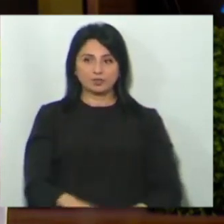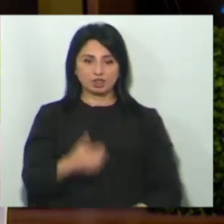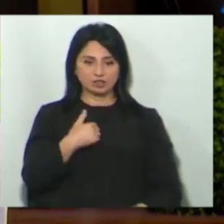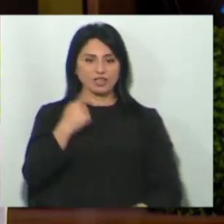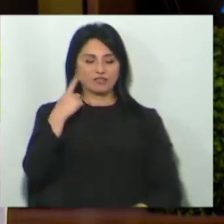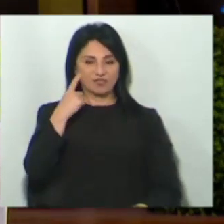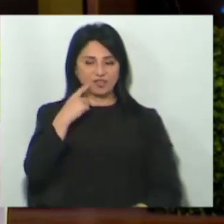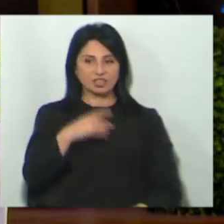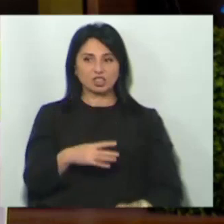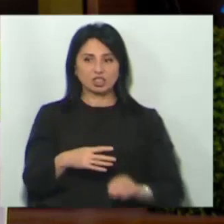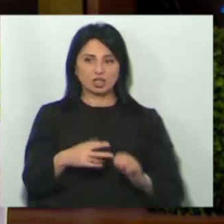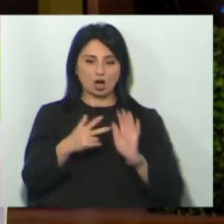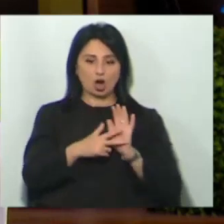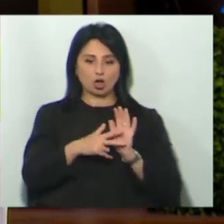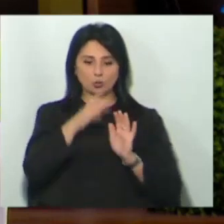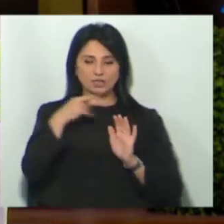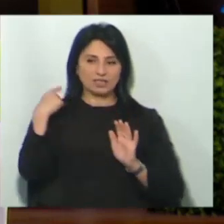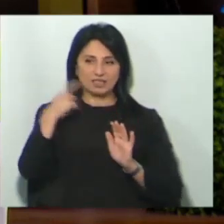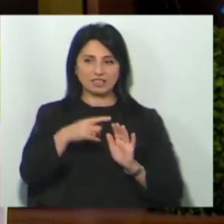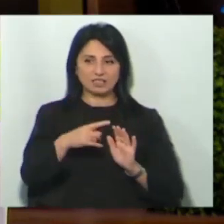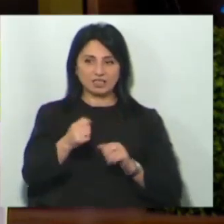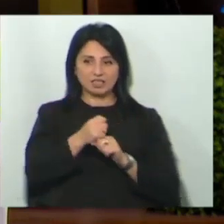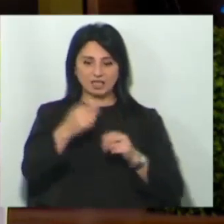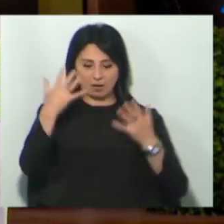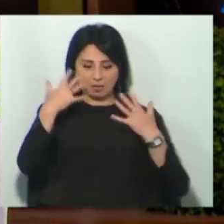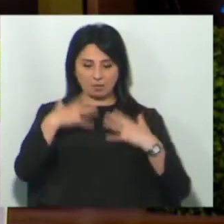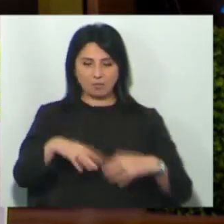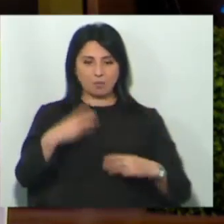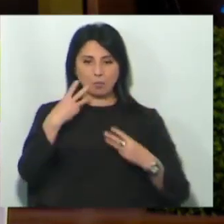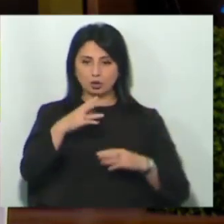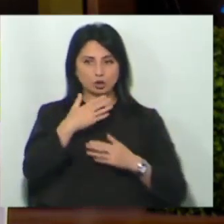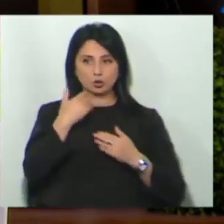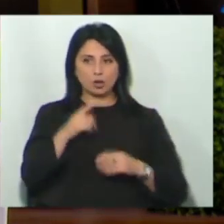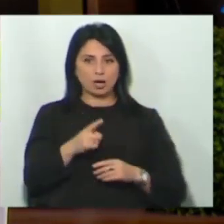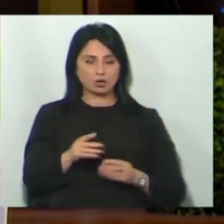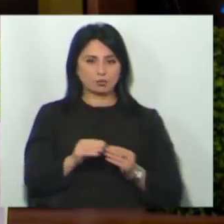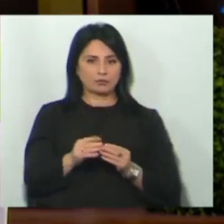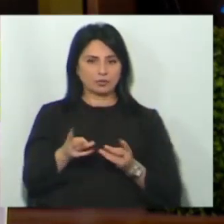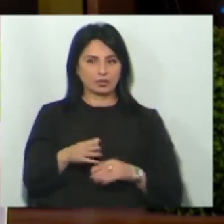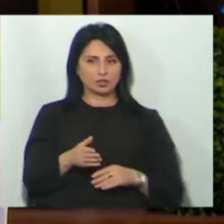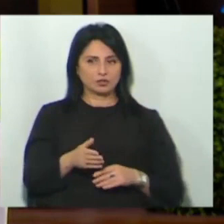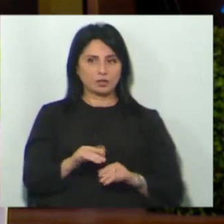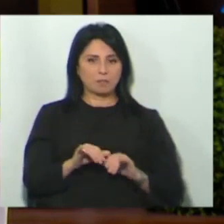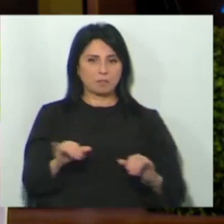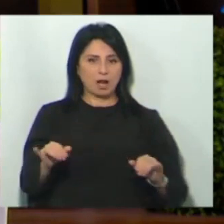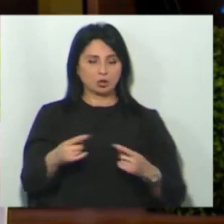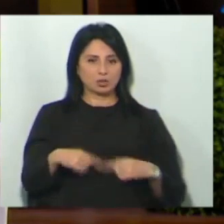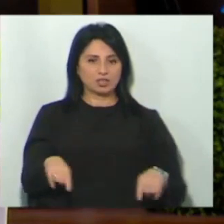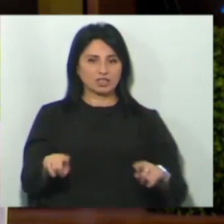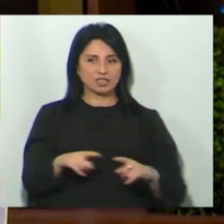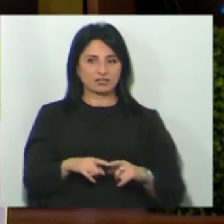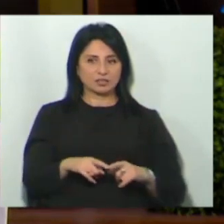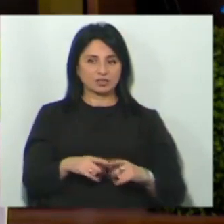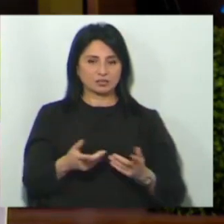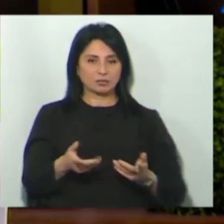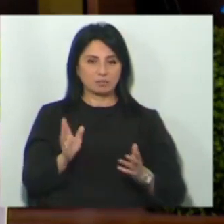ჩვენ გვესმის, რომ 80-იანი წლებიდან რუჩი აღარ არის მოდაში, მაგრამ რატომღაც ეს ფართო საზოგადოებისათვის